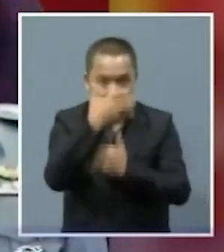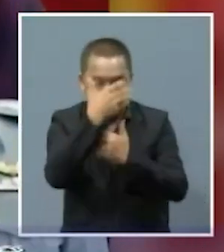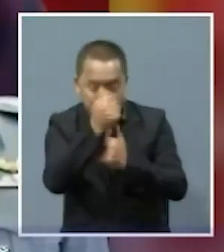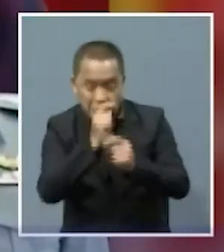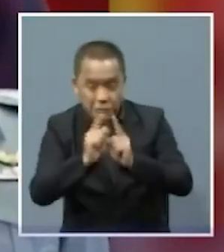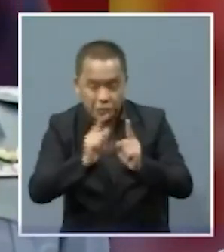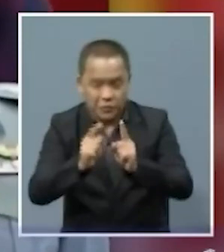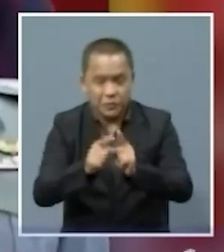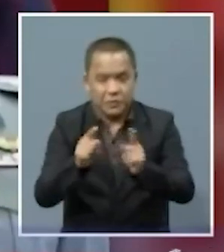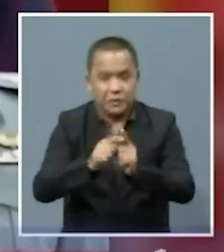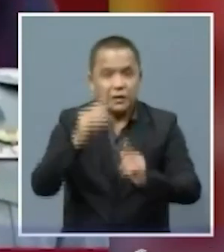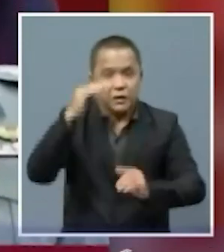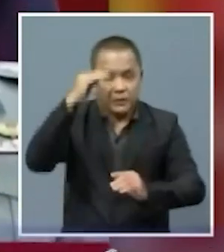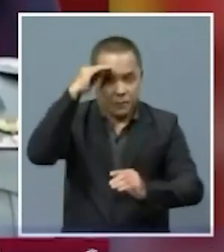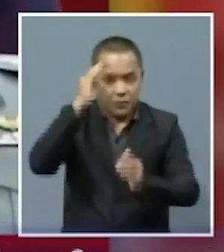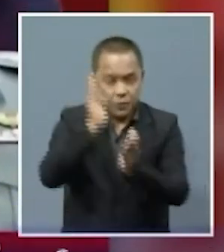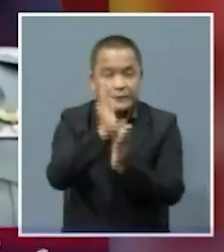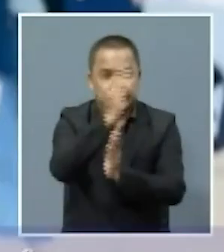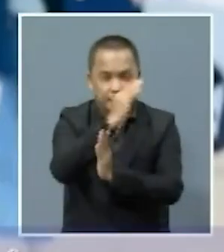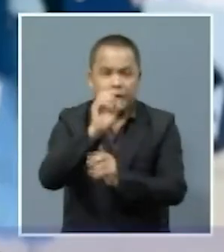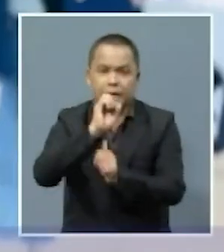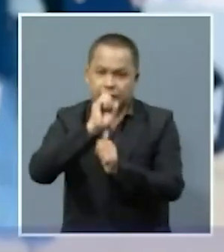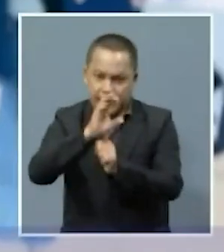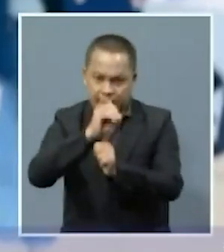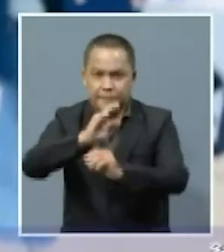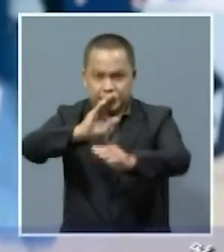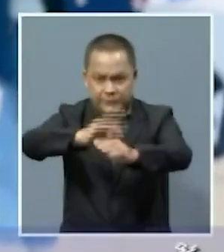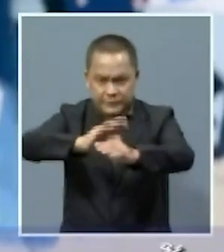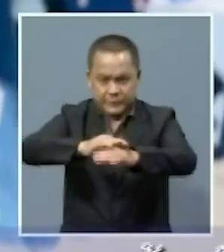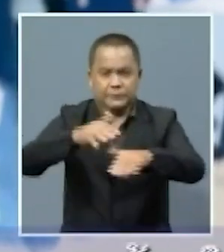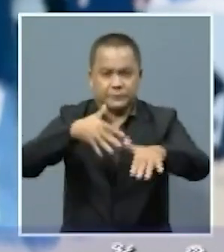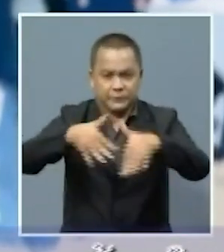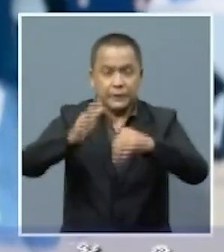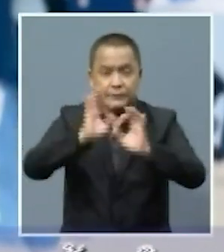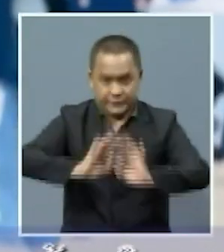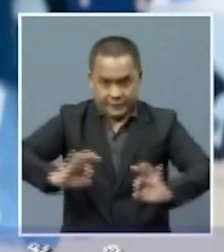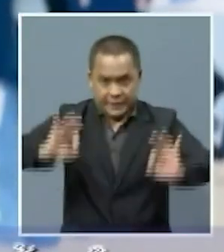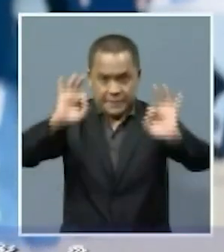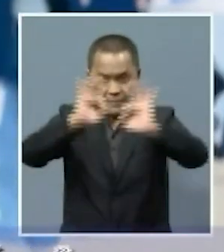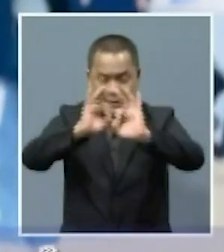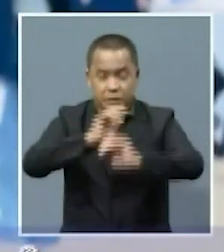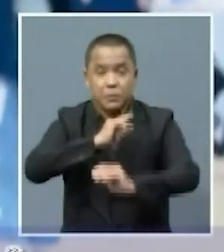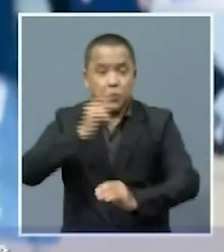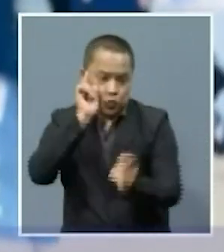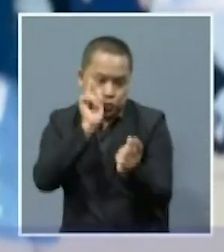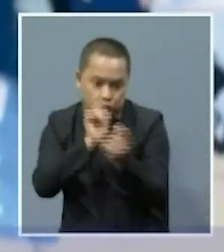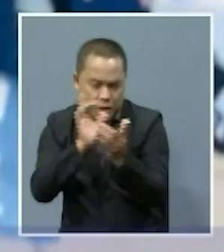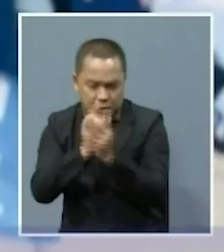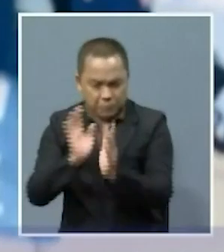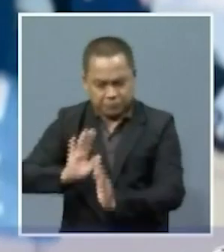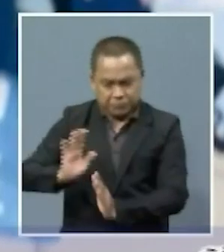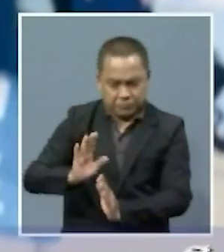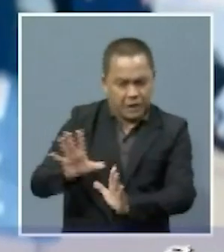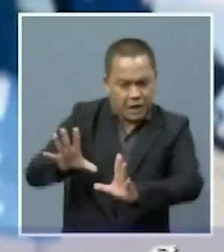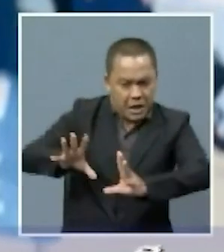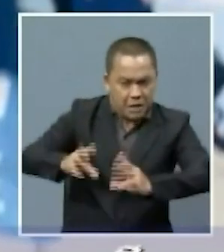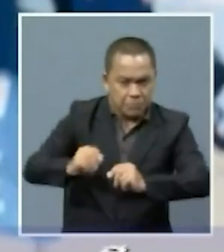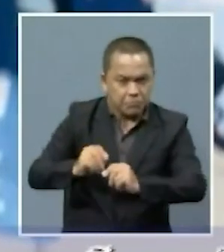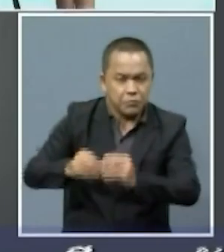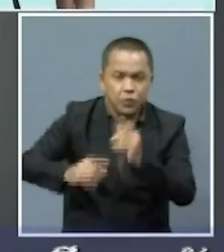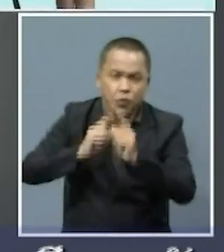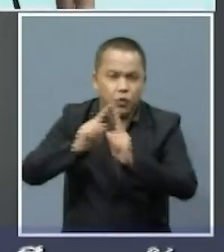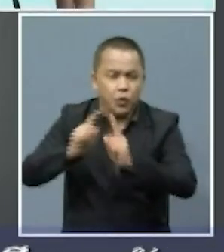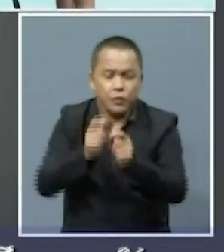ใจซึ่งสำนักงานตำรวจแห่งชาติแนะเลยนะคะแล้วก็เตือนพี่น้องประชาชนที่สำคัญถ้าเราไม่รู้จักไม่มั่นใจไม่รับแอดไ